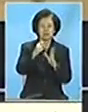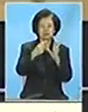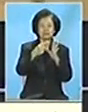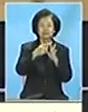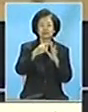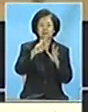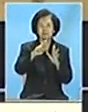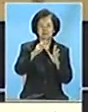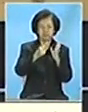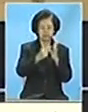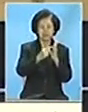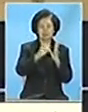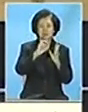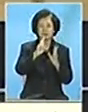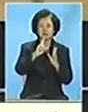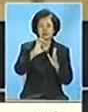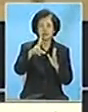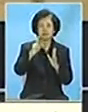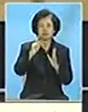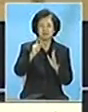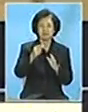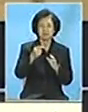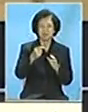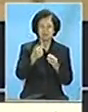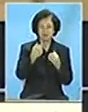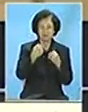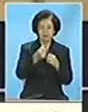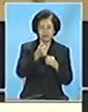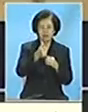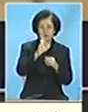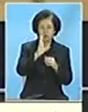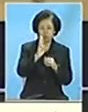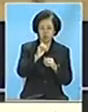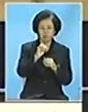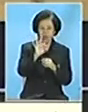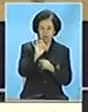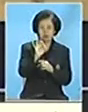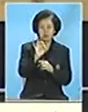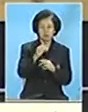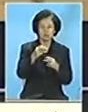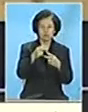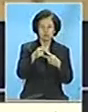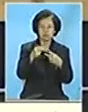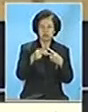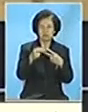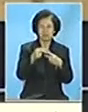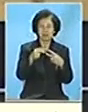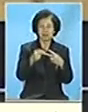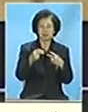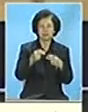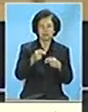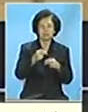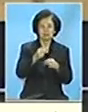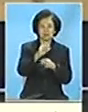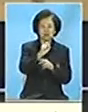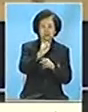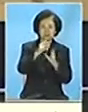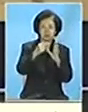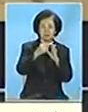ได้69คะแนนผลการลงคะแนนปรากฏว่าท่านสุรชัยเลี้ยงบุญเลิศชั